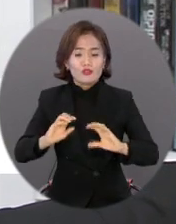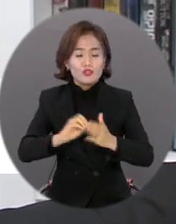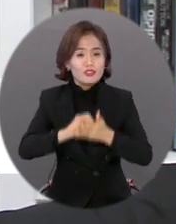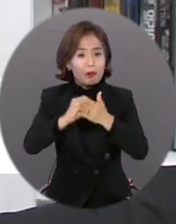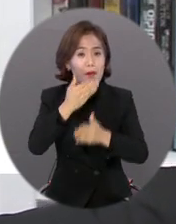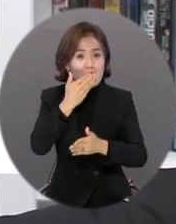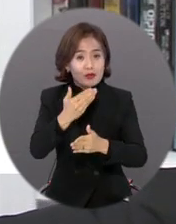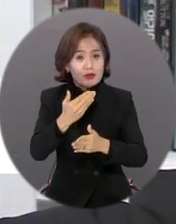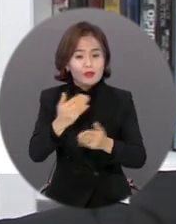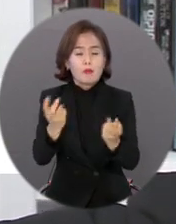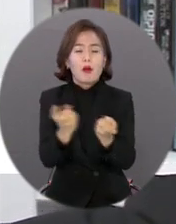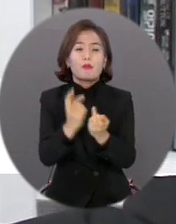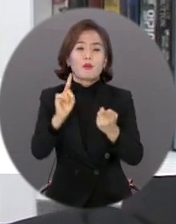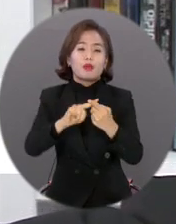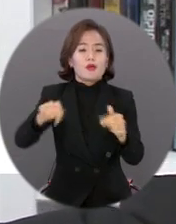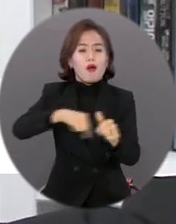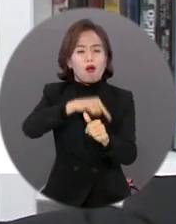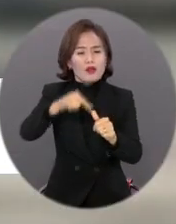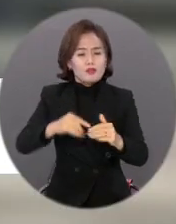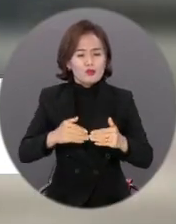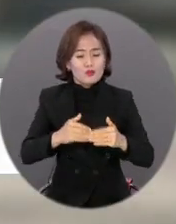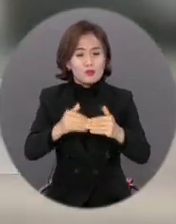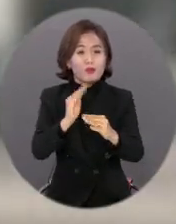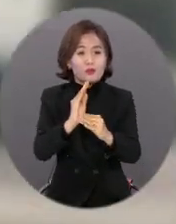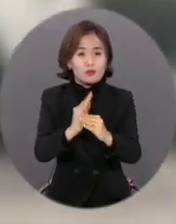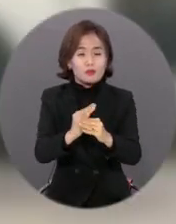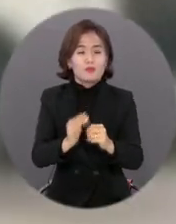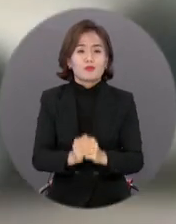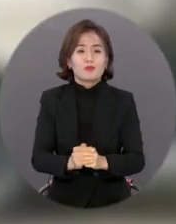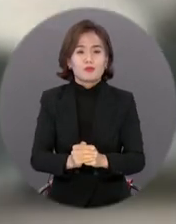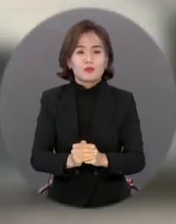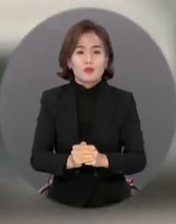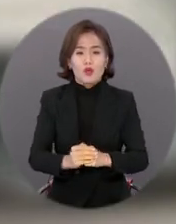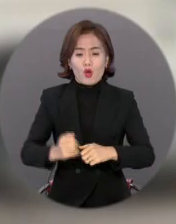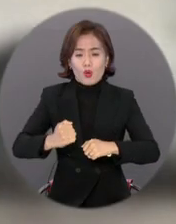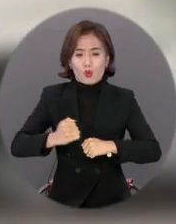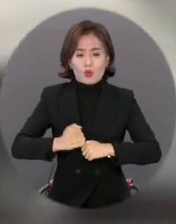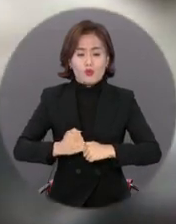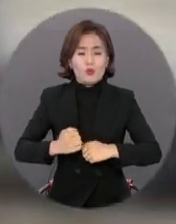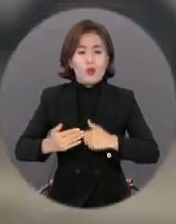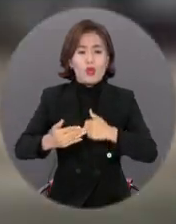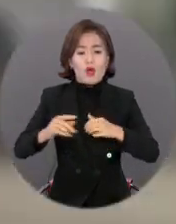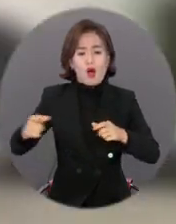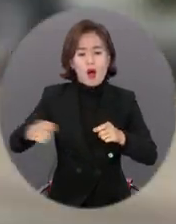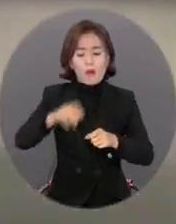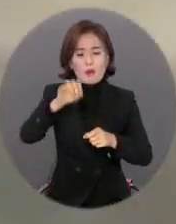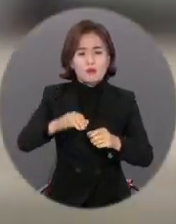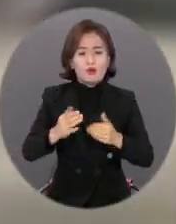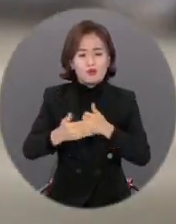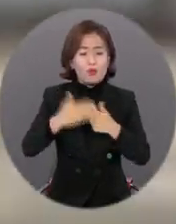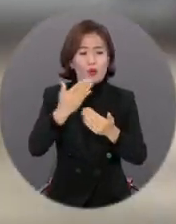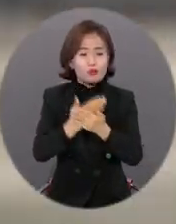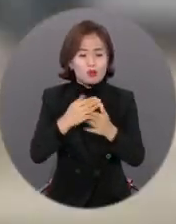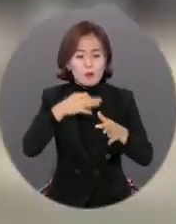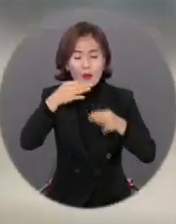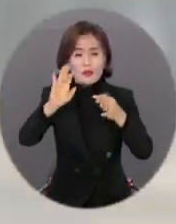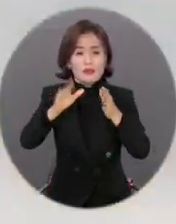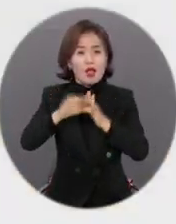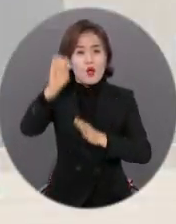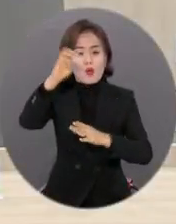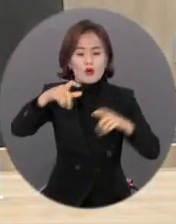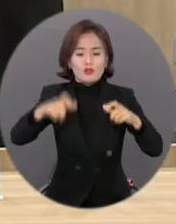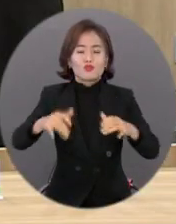저희가 지금 여러 가지 상황으로 알아보고 있고요. 서슬퍼런 군부의 총칼 앞에서 도와달라던 학생의 간절한 외침에